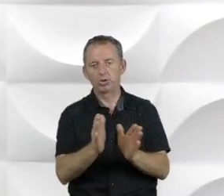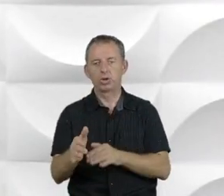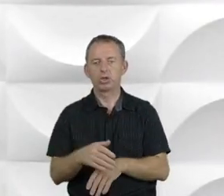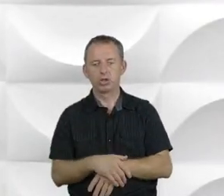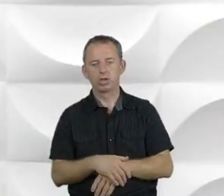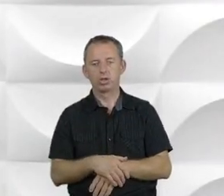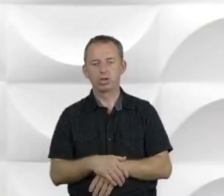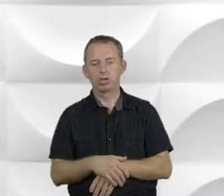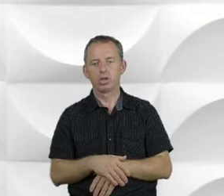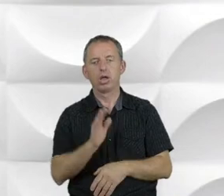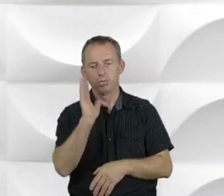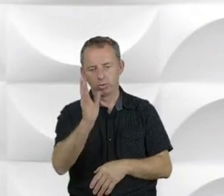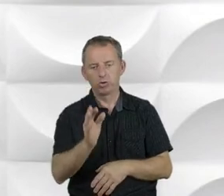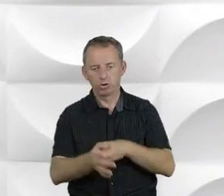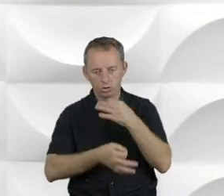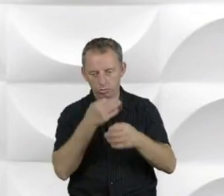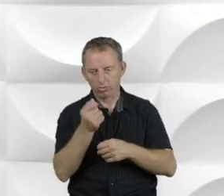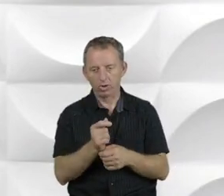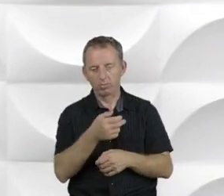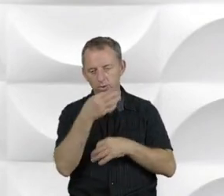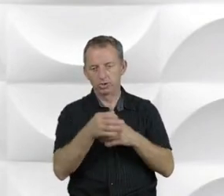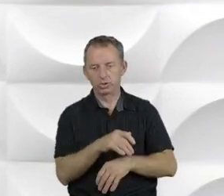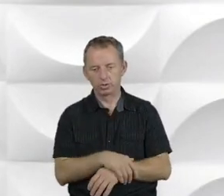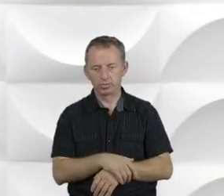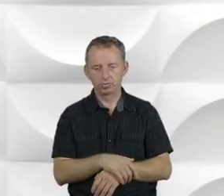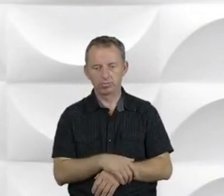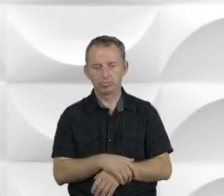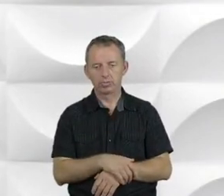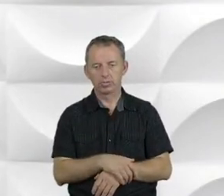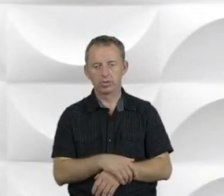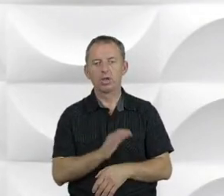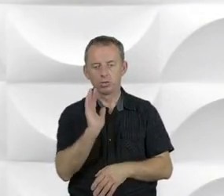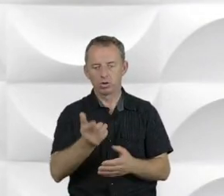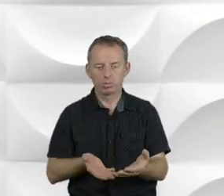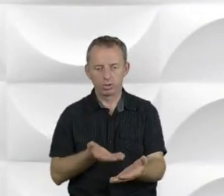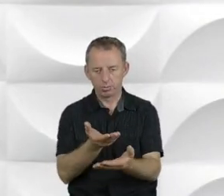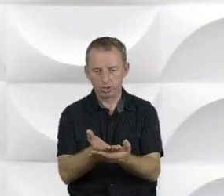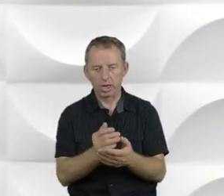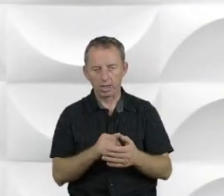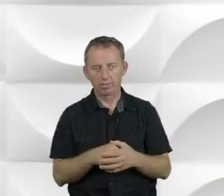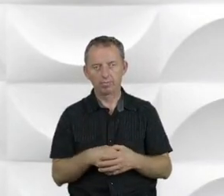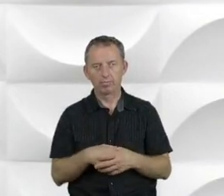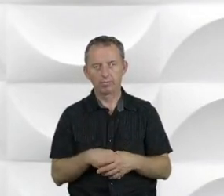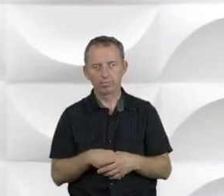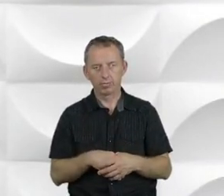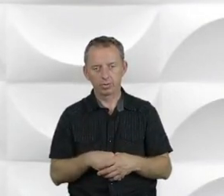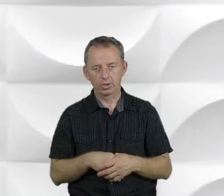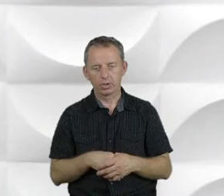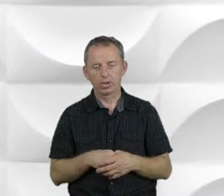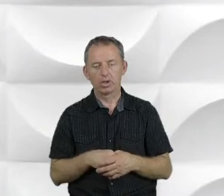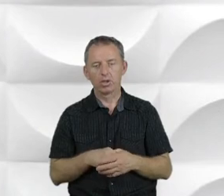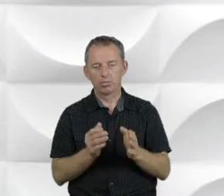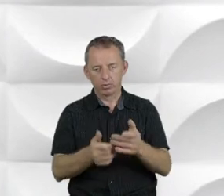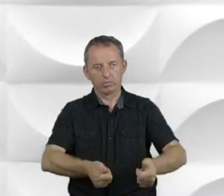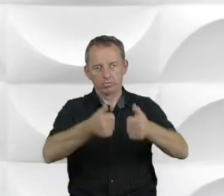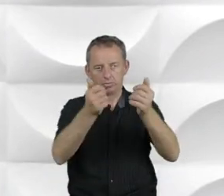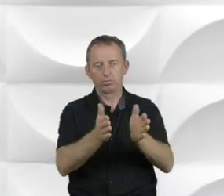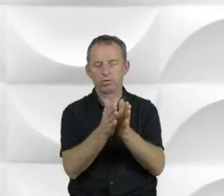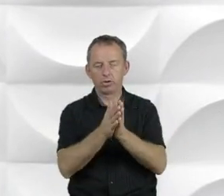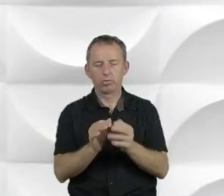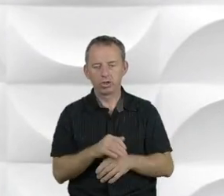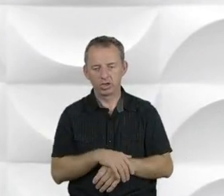a później śpiewana będzie pieśń, która będzie podana. Chcecie ze mną powstać do